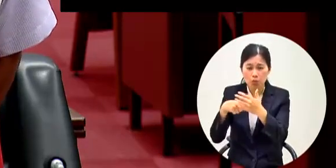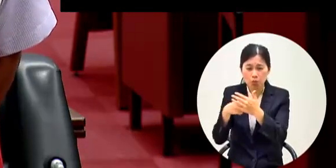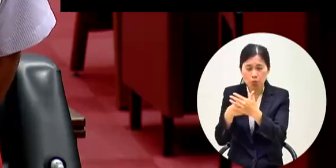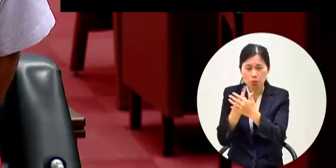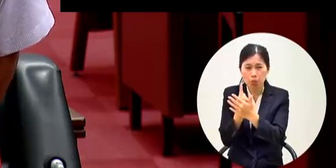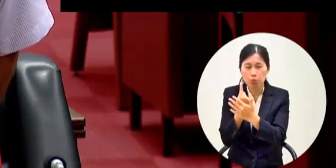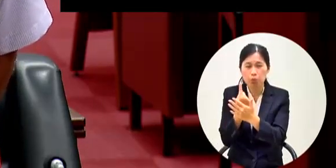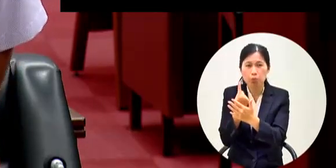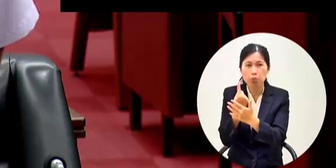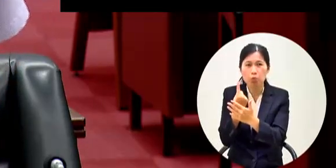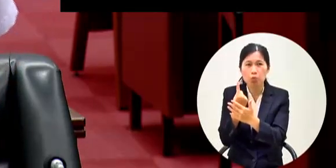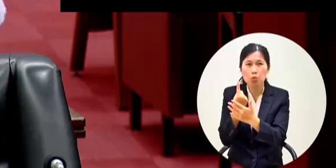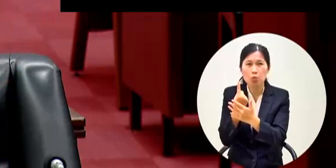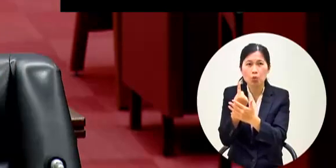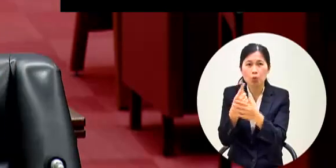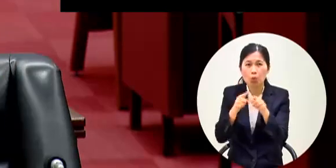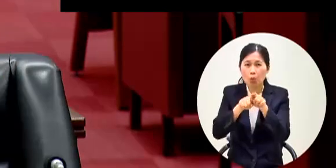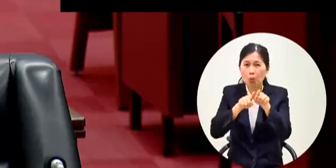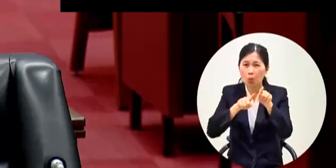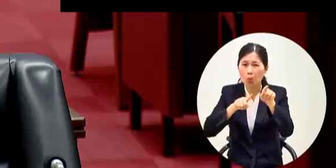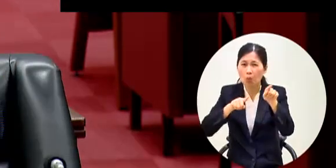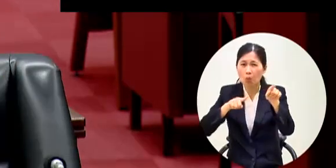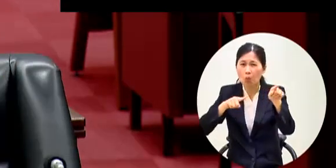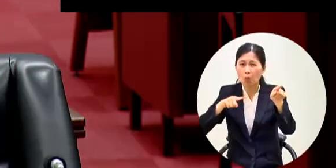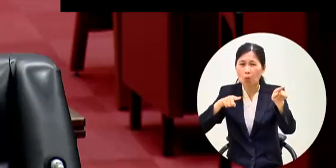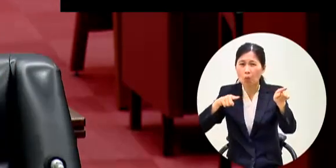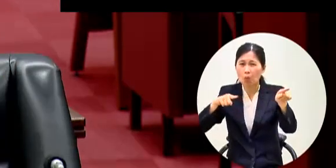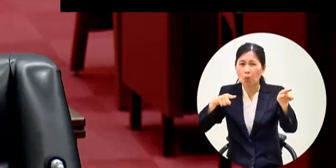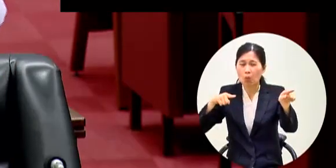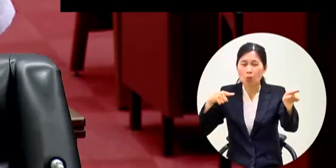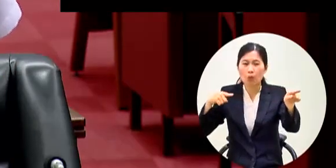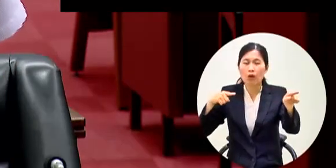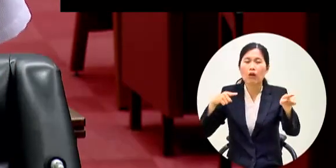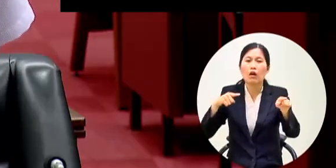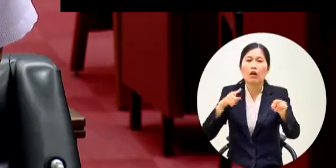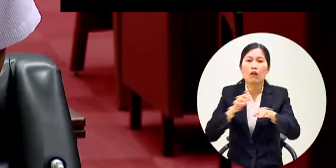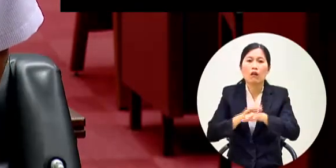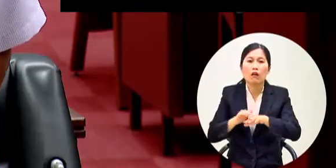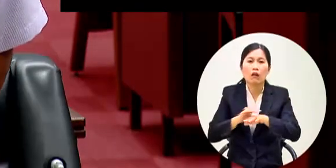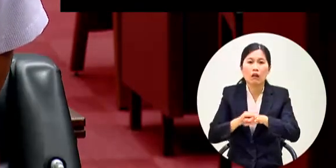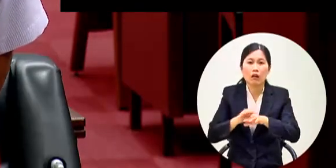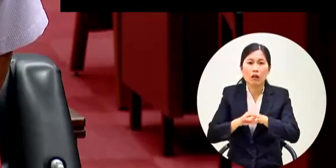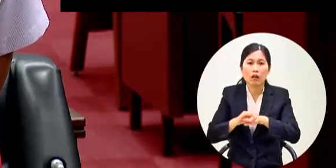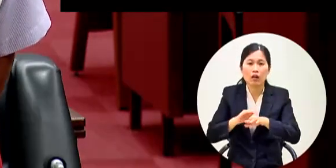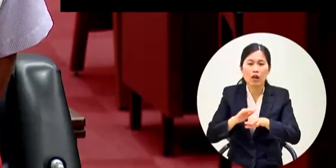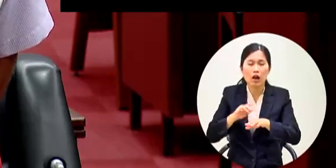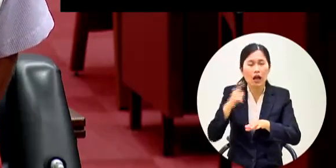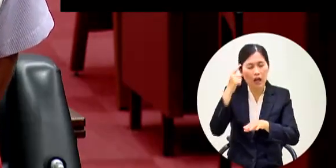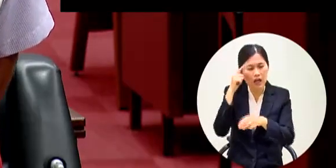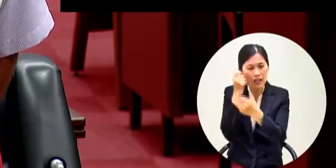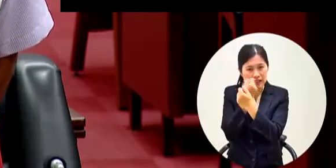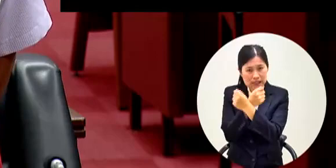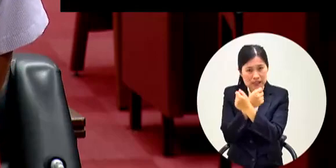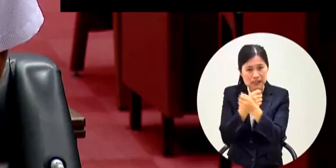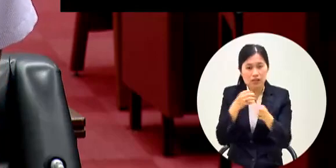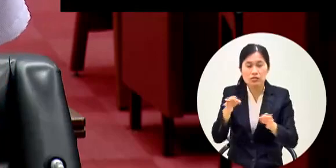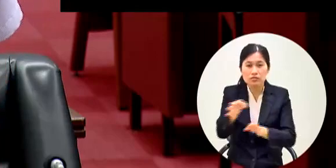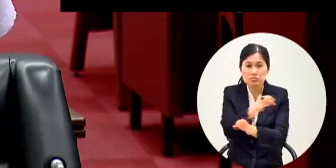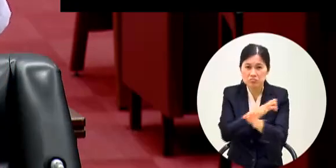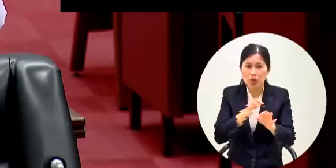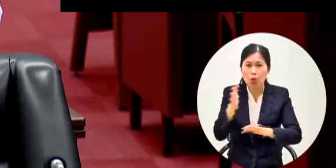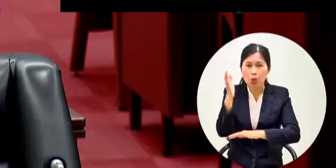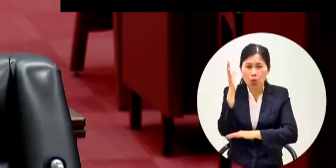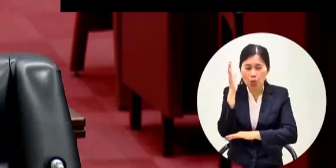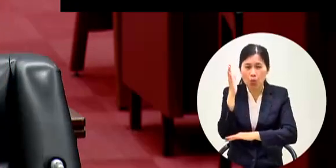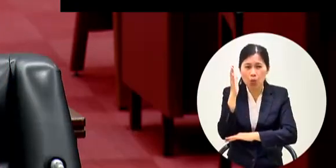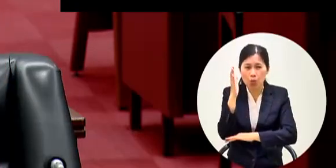那我们园区只有跟都会区越拉越远。当然，